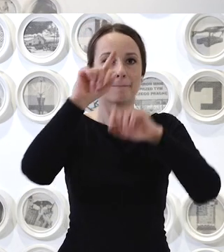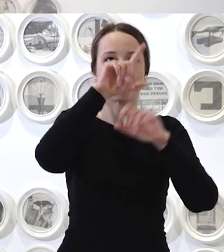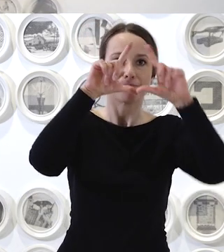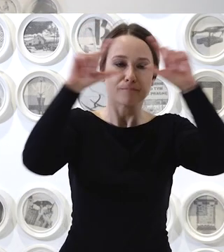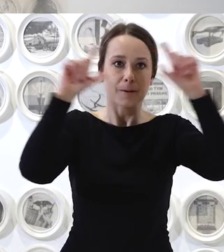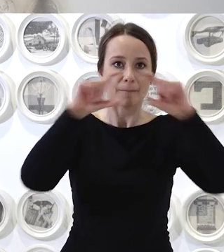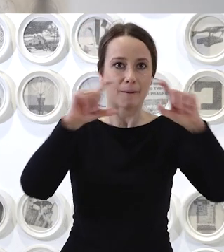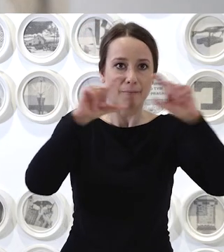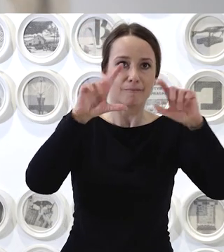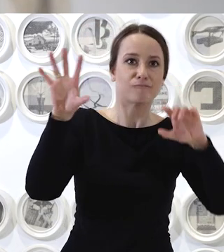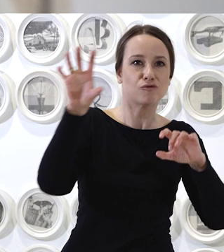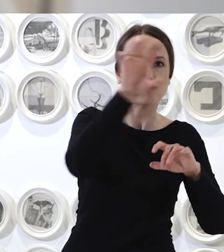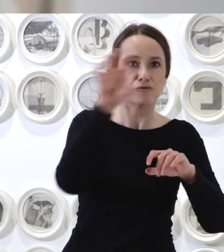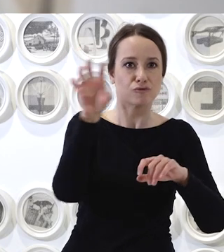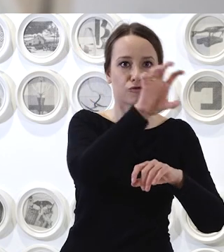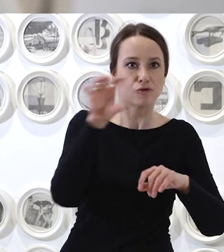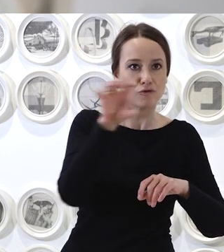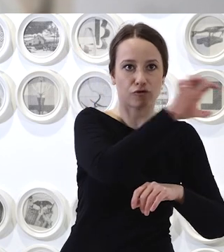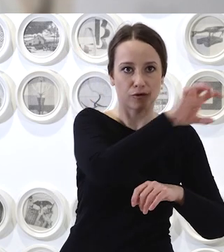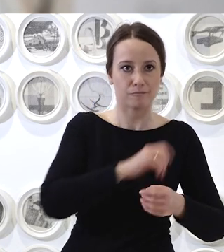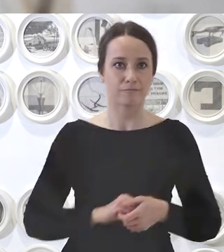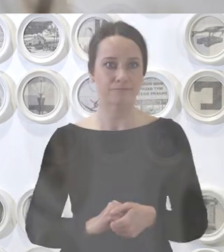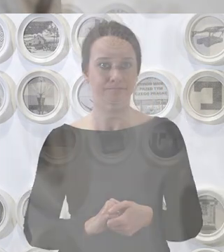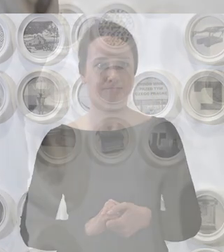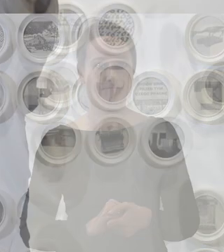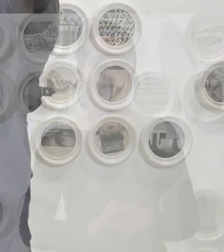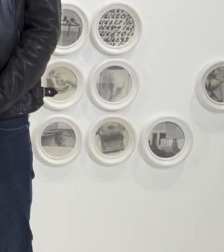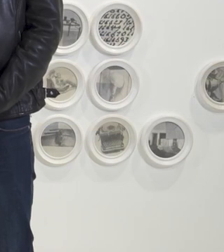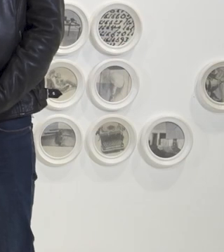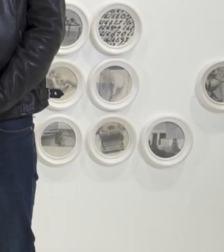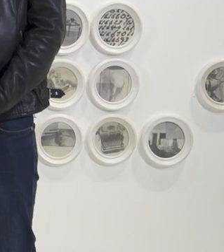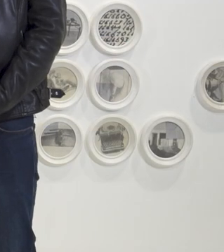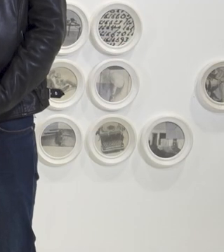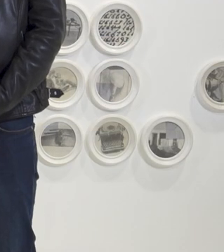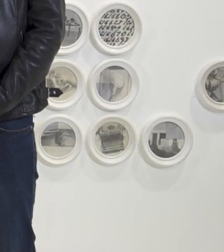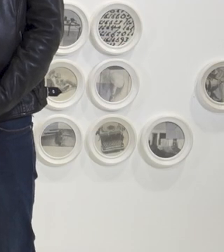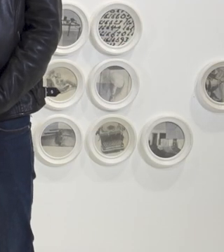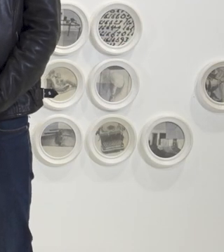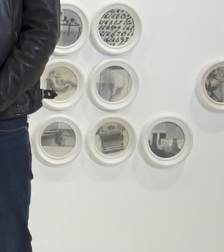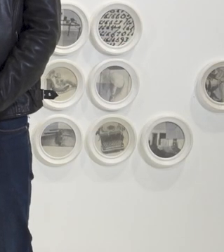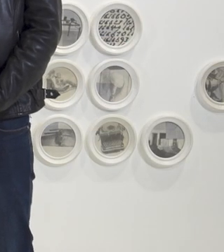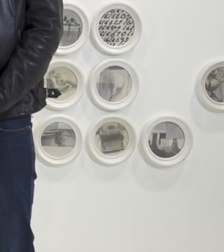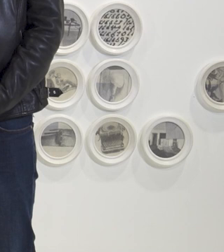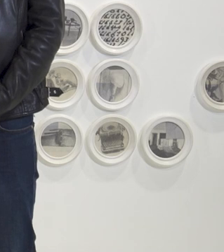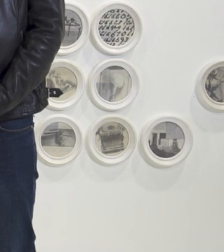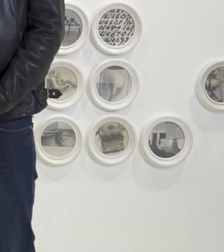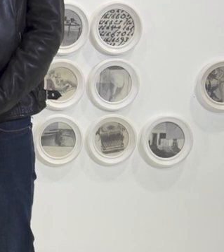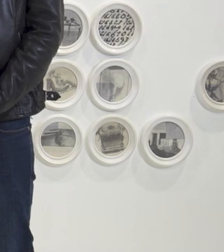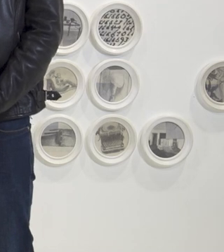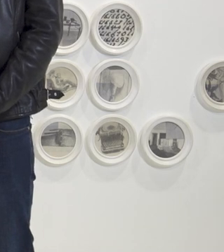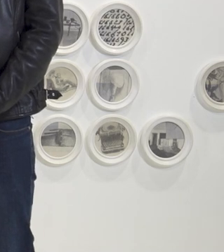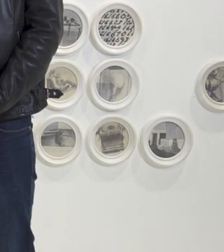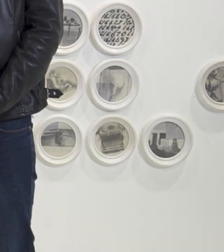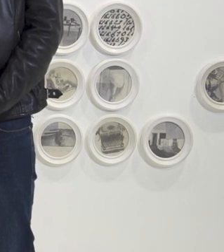portrecie artystów w kolejnych siedmiu rzędach pojawiają się